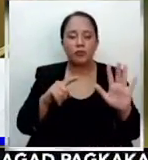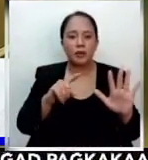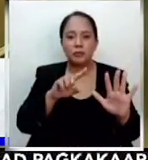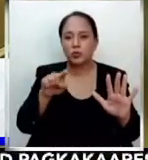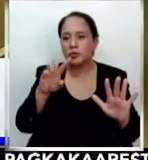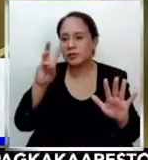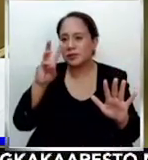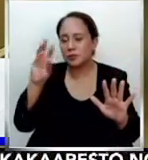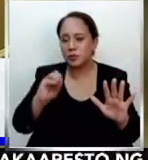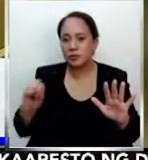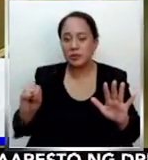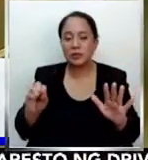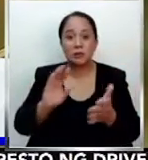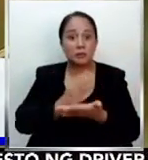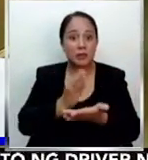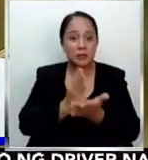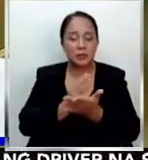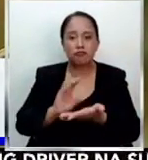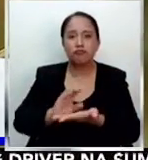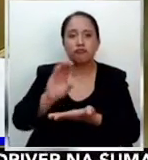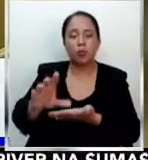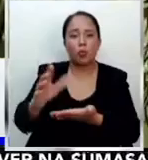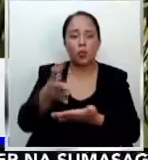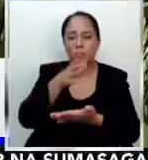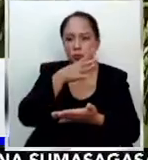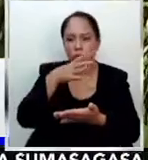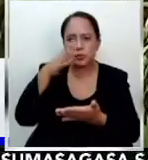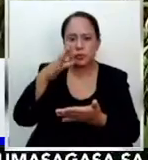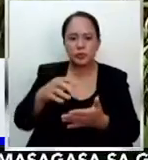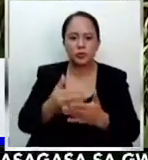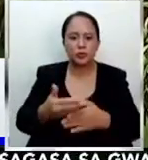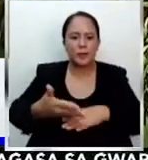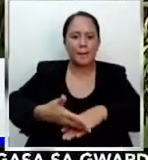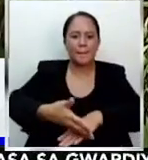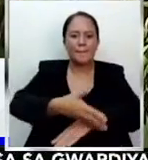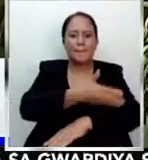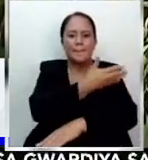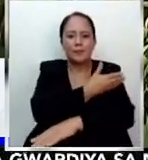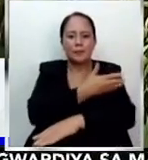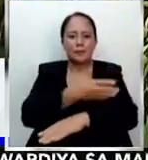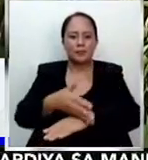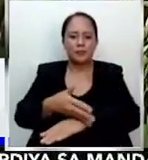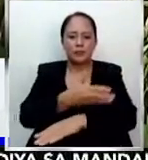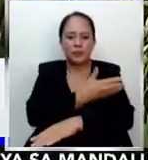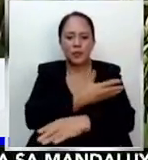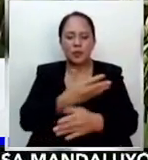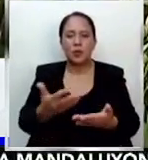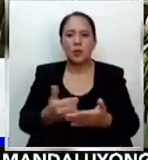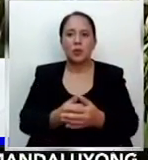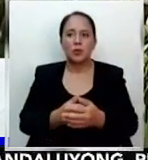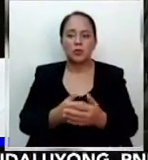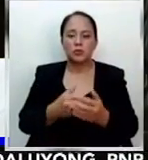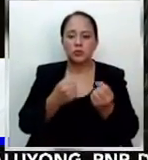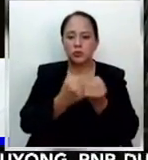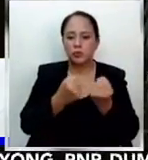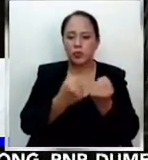ang inilalaan sa agrikultura, kaya lumalago ng husto ang sektor dahil sa matinding suporta ng gobyerno. Nitong 2022